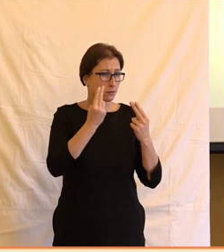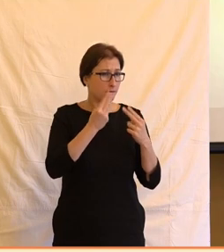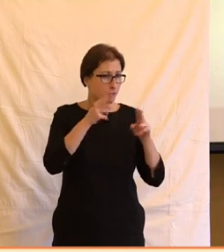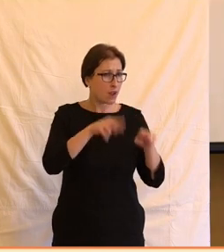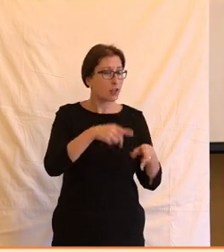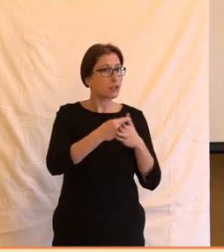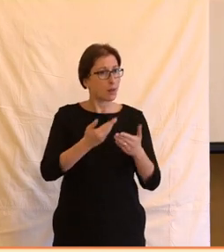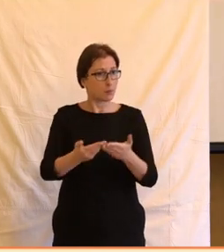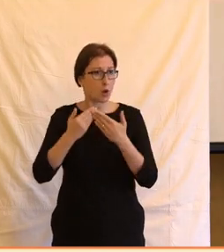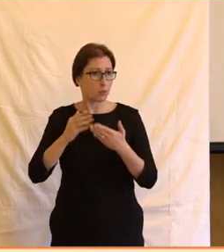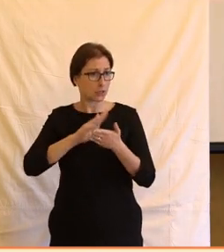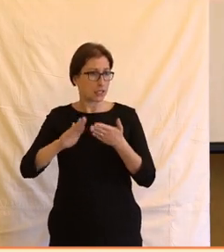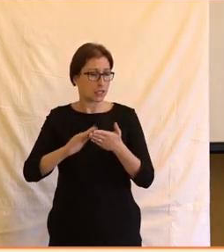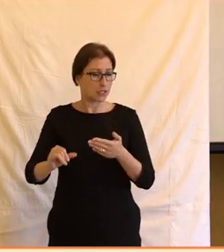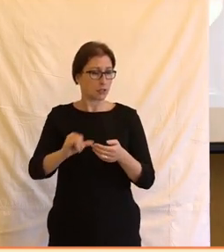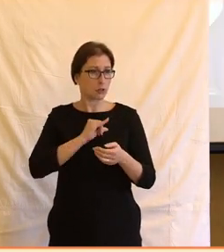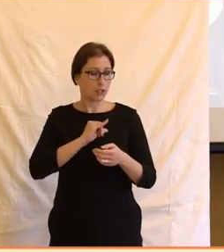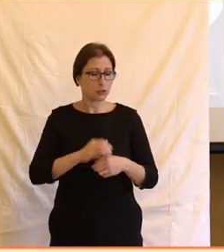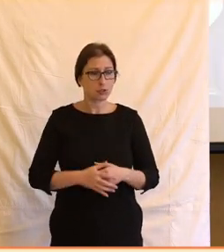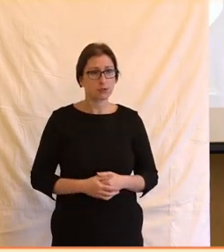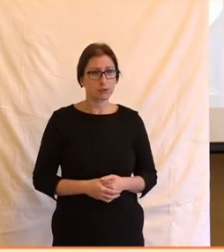pomoc. Včas.